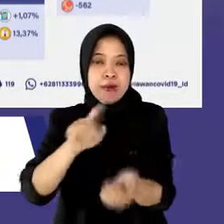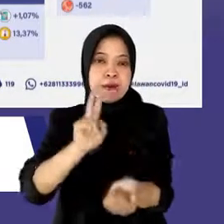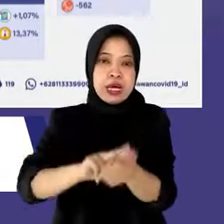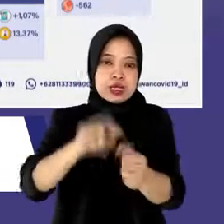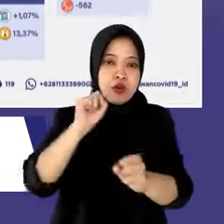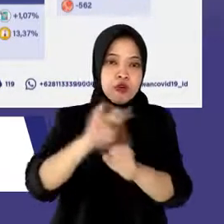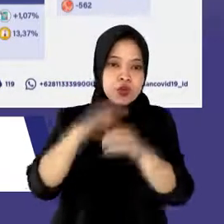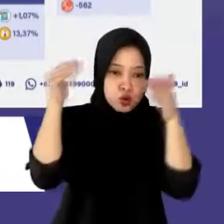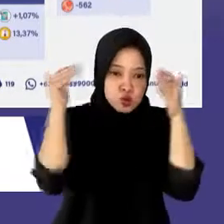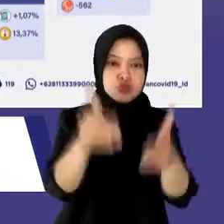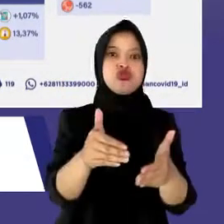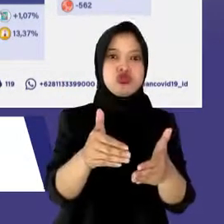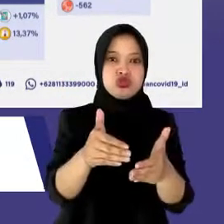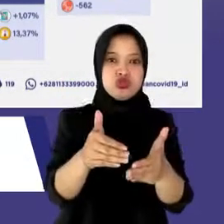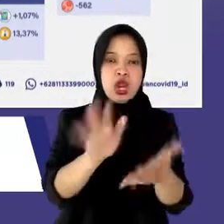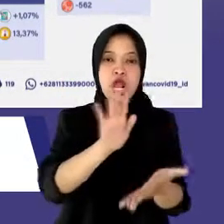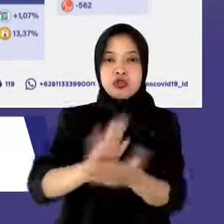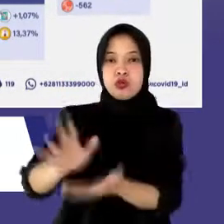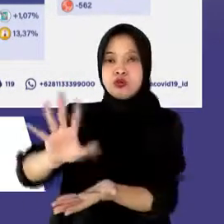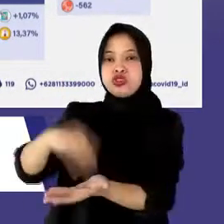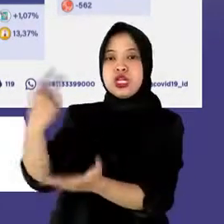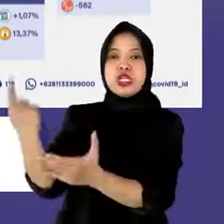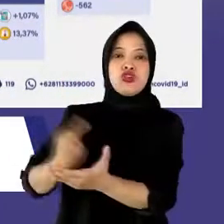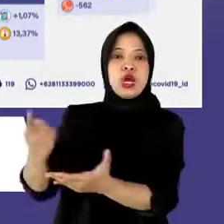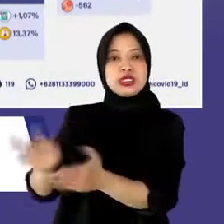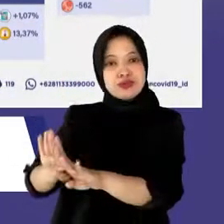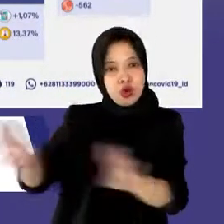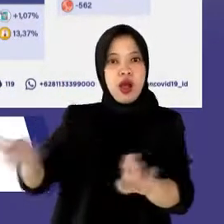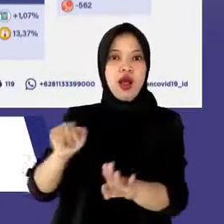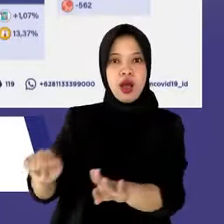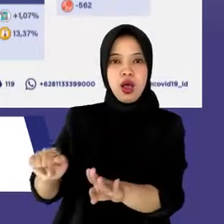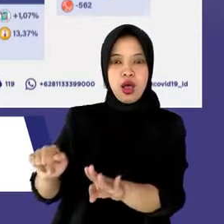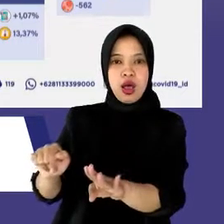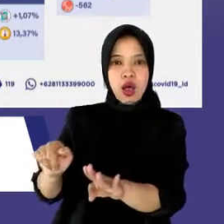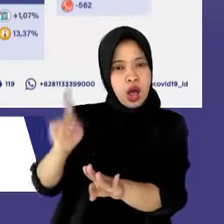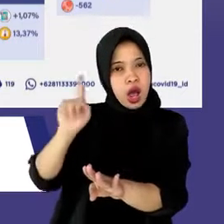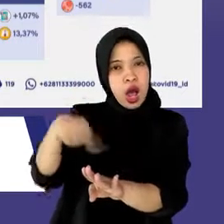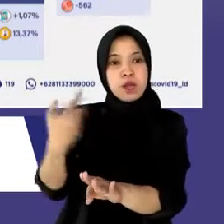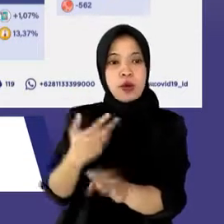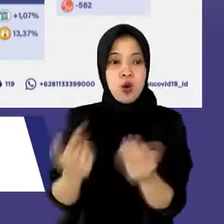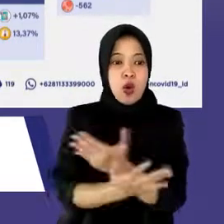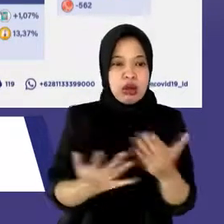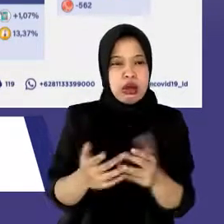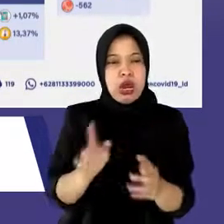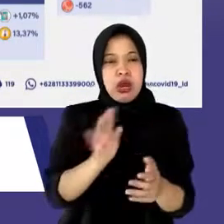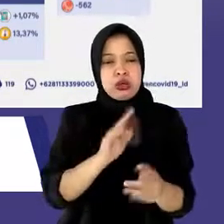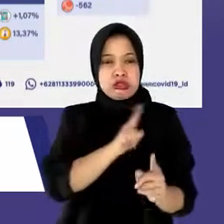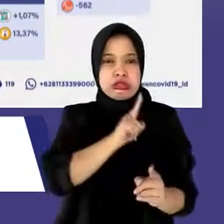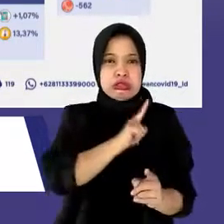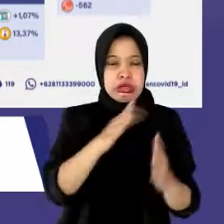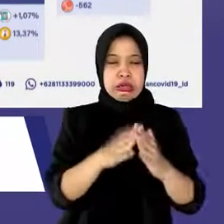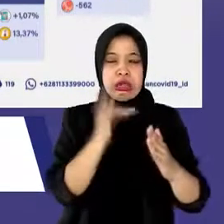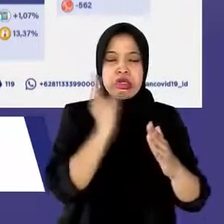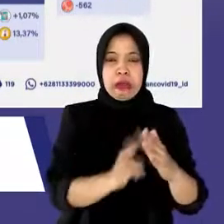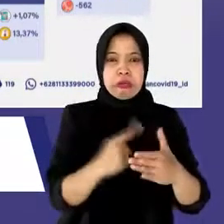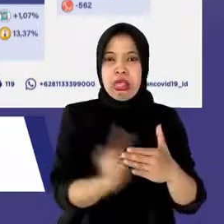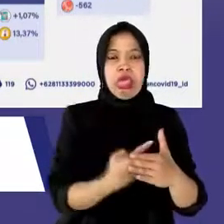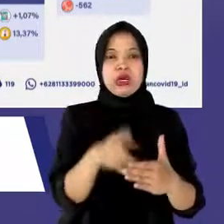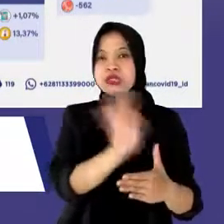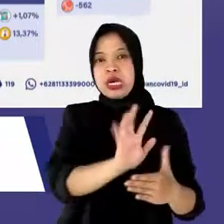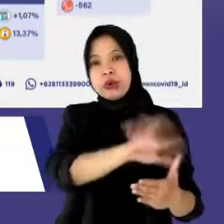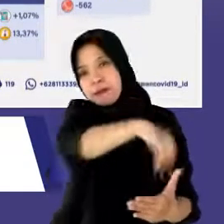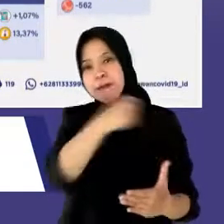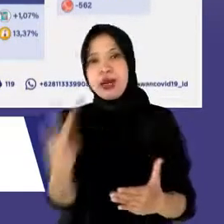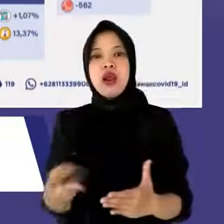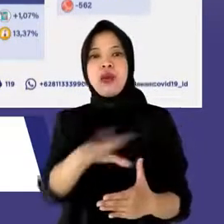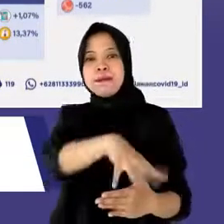pasien coffee 19 dan buka tempat isolasi terpusat Jika memungkinkan agar warga tidak terpaksa melakukan isolasi Mandiri